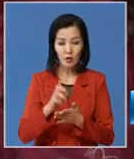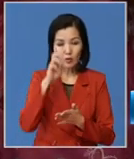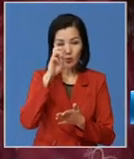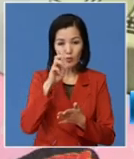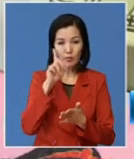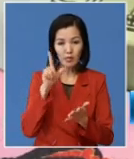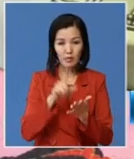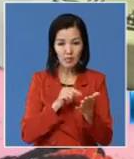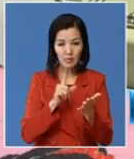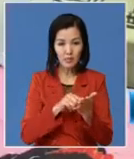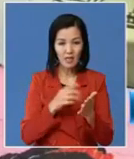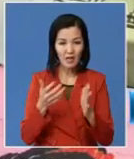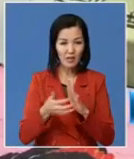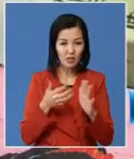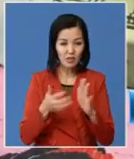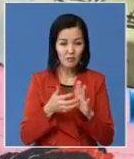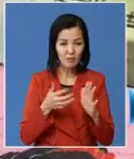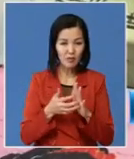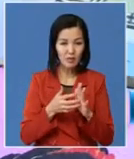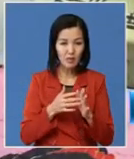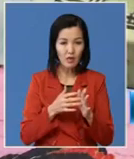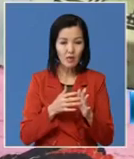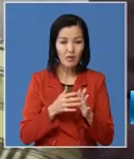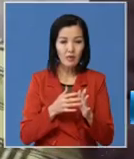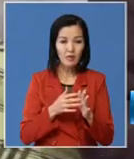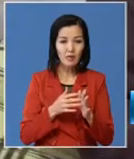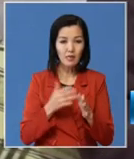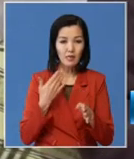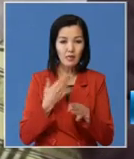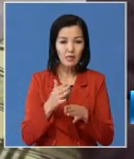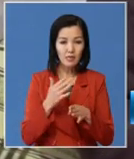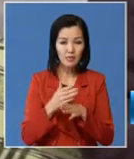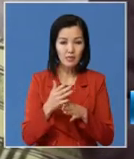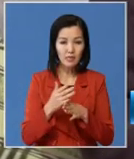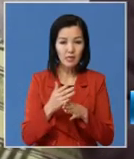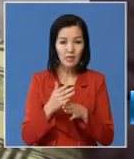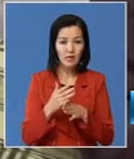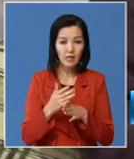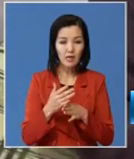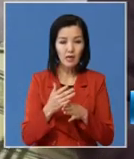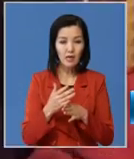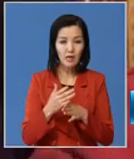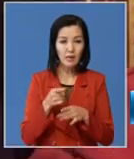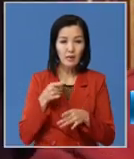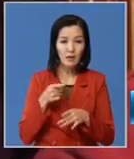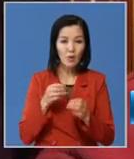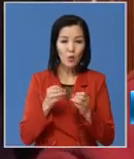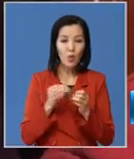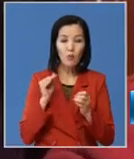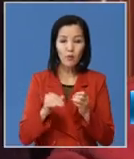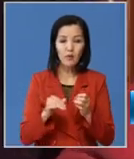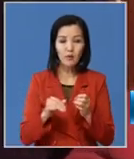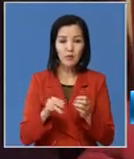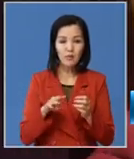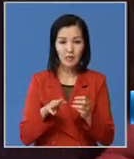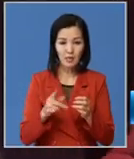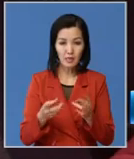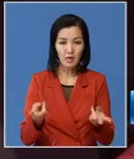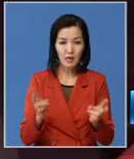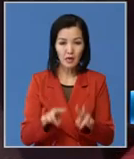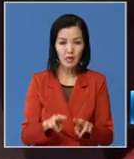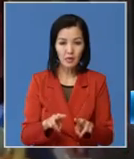етті. Әлеуметтік желінің әлегіне тоқталды. Өмірлік ұстанымымен жетістікке жетудің кейбір құпиясымен бөлісті. Жастарды